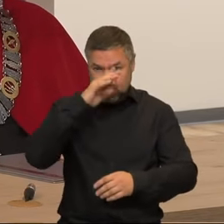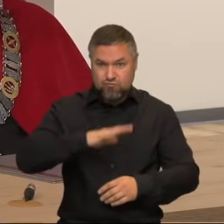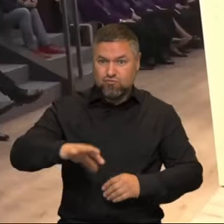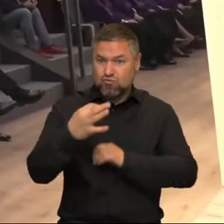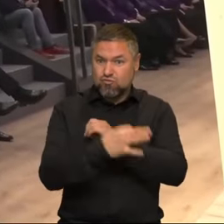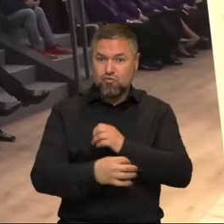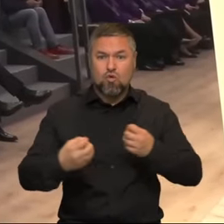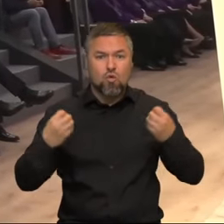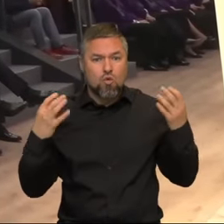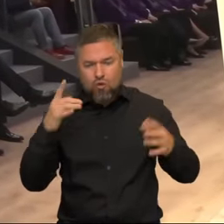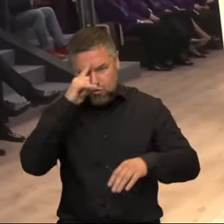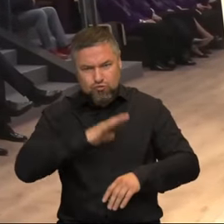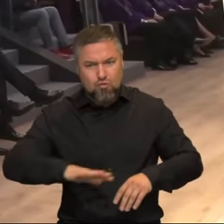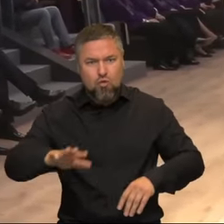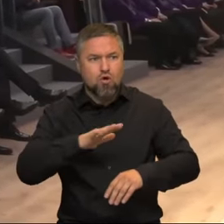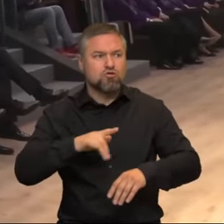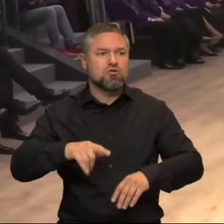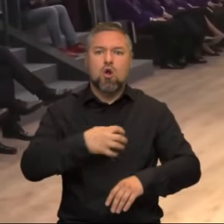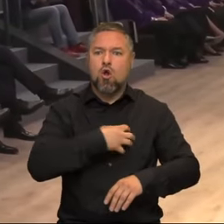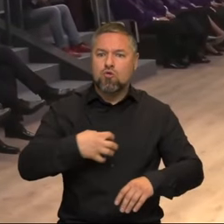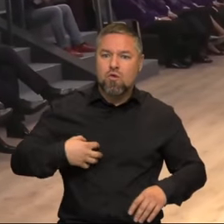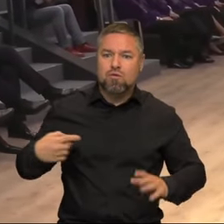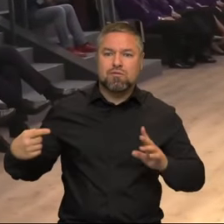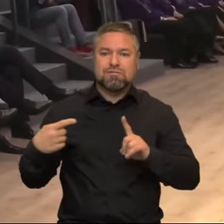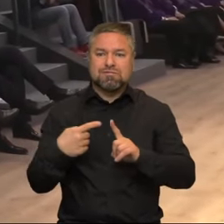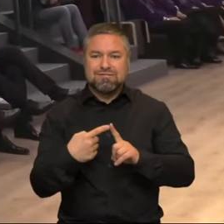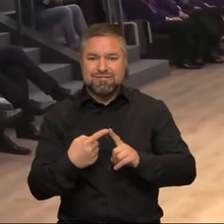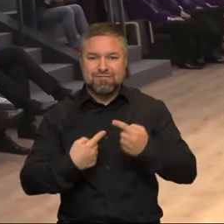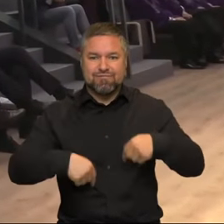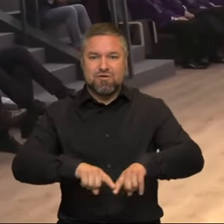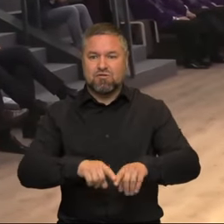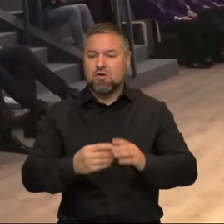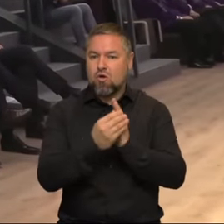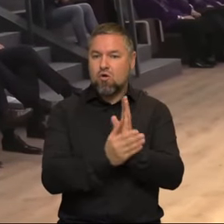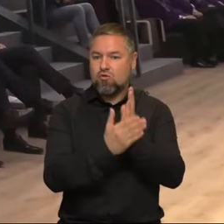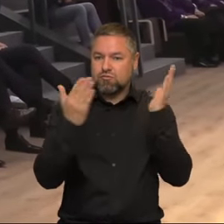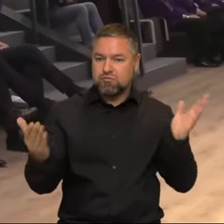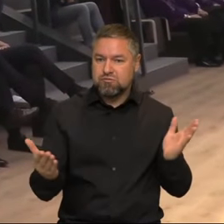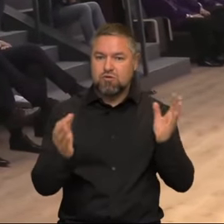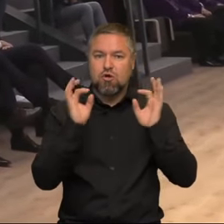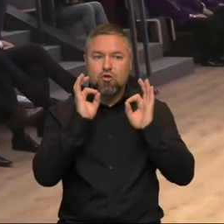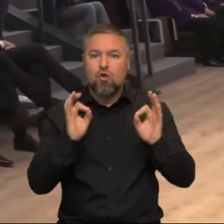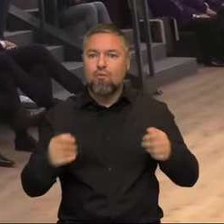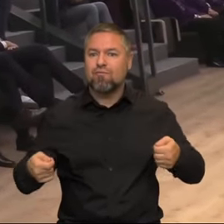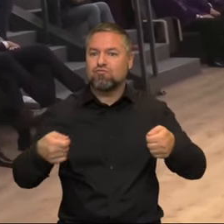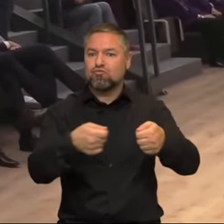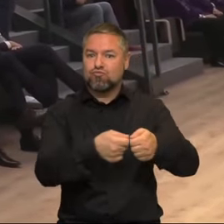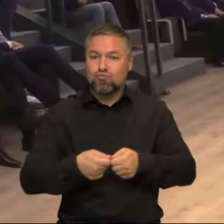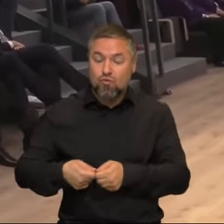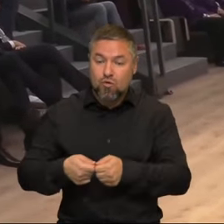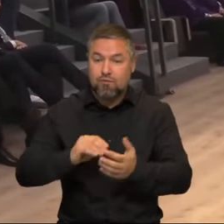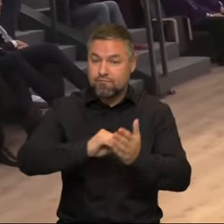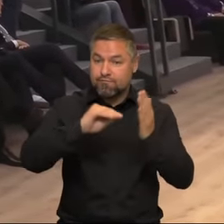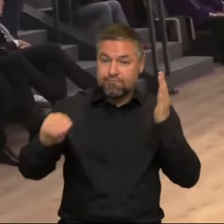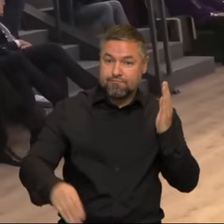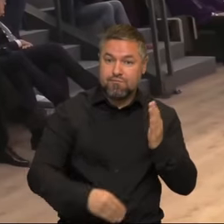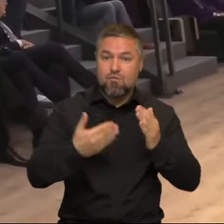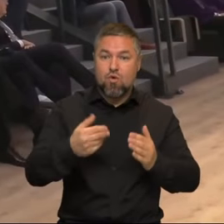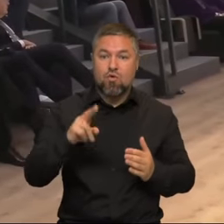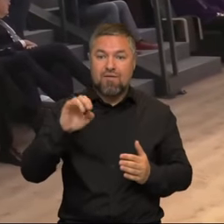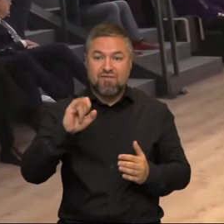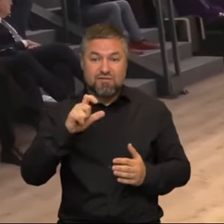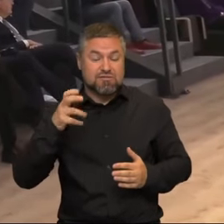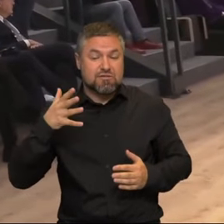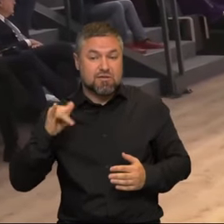społeczne, kulturalne i gospodarcze służy realizacji jej misji w duchu konstytucyjnej zasady dobra wspólnego. Podpisano Mateusz